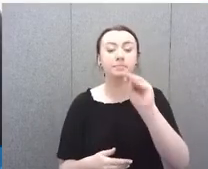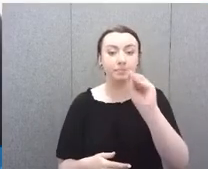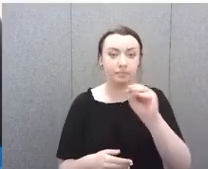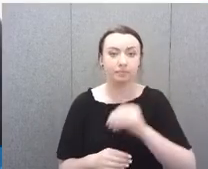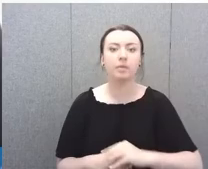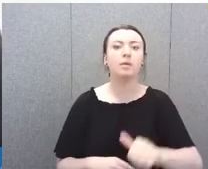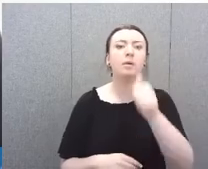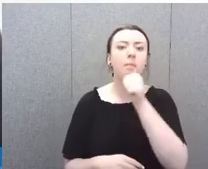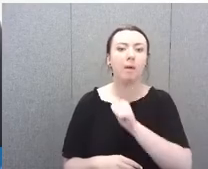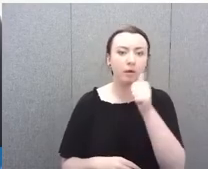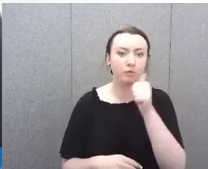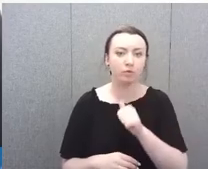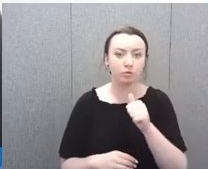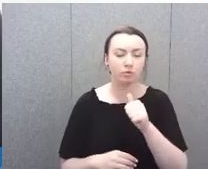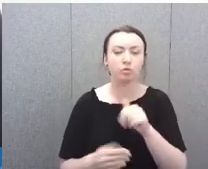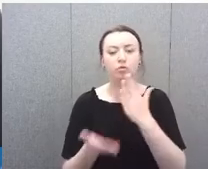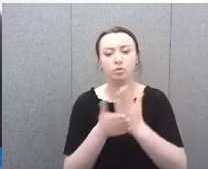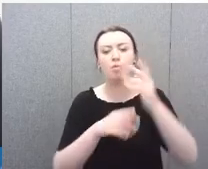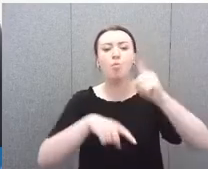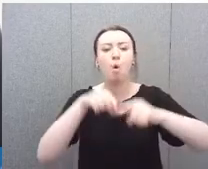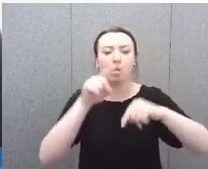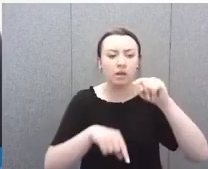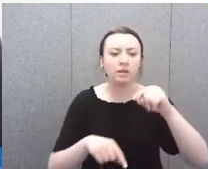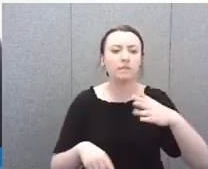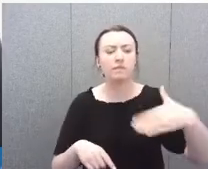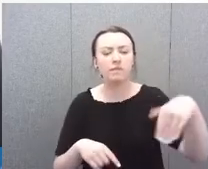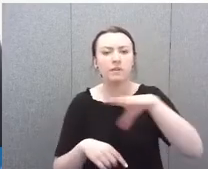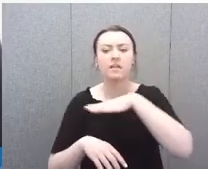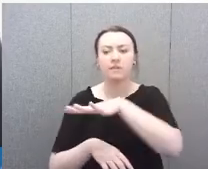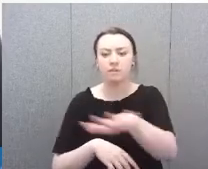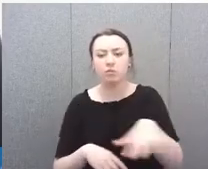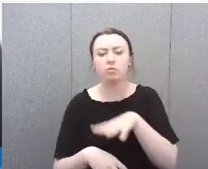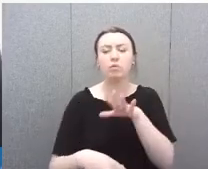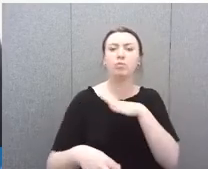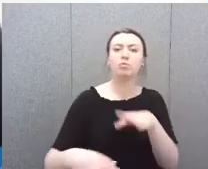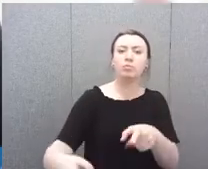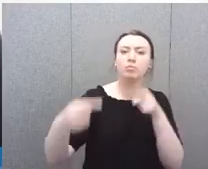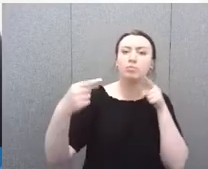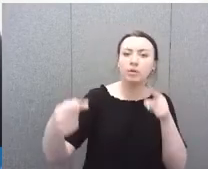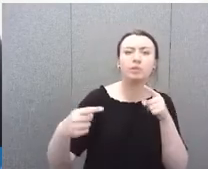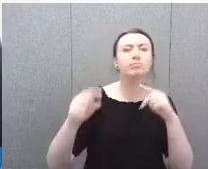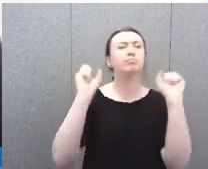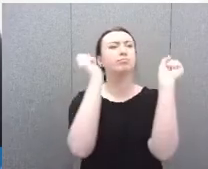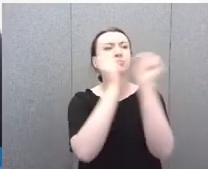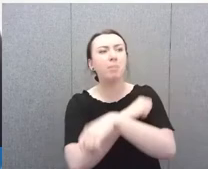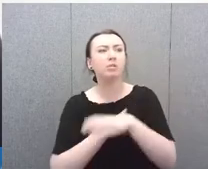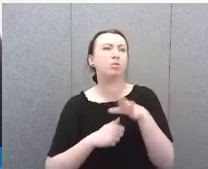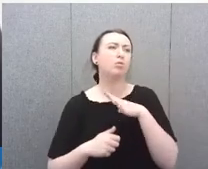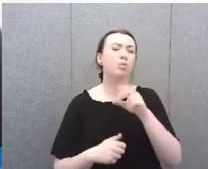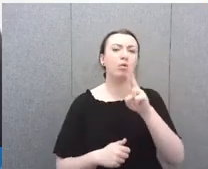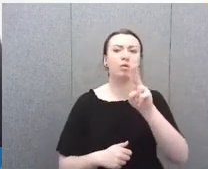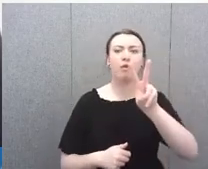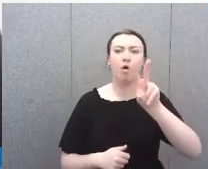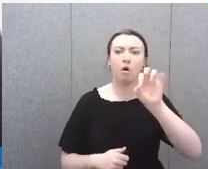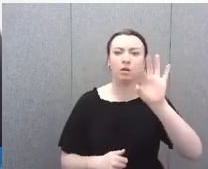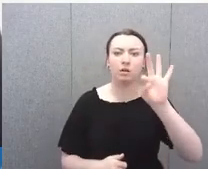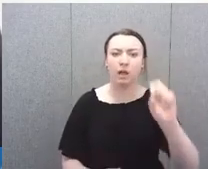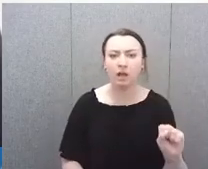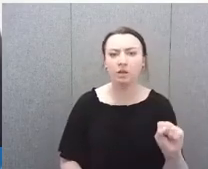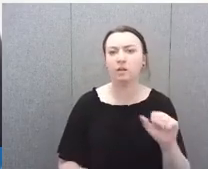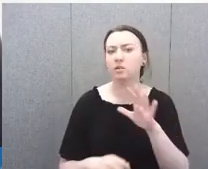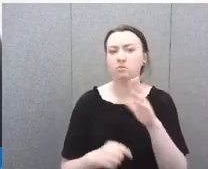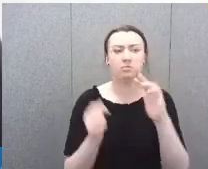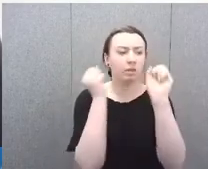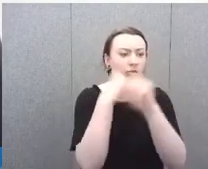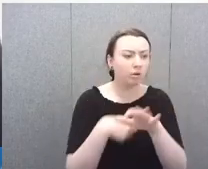это сдвинуть с мертвой точки. И я говорю не только про политиков, но и про все общество, которое противится любым квотам.